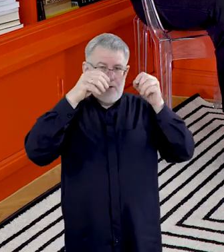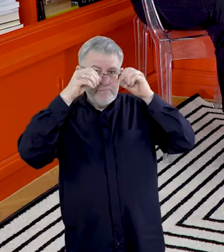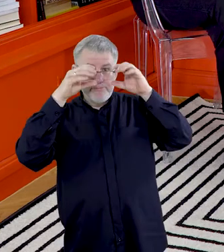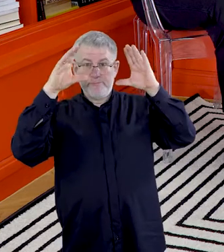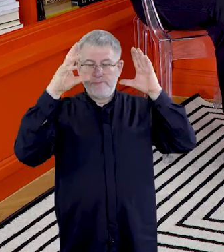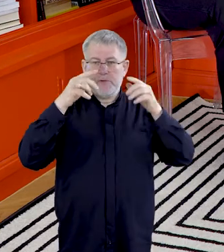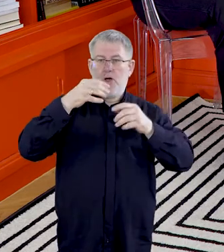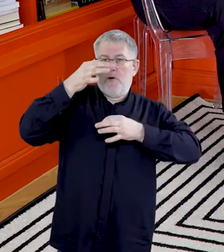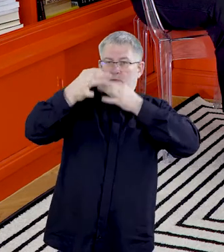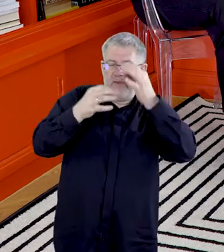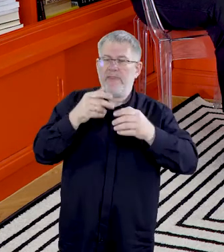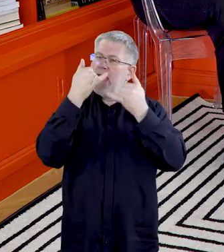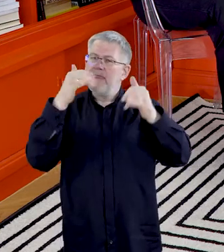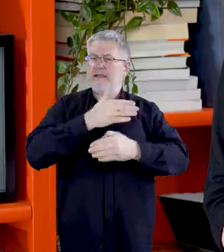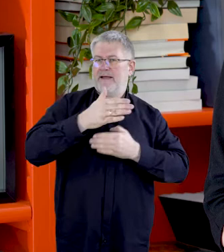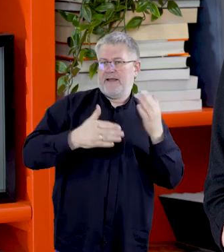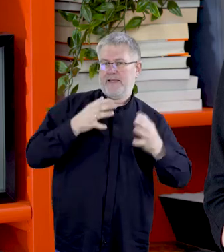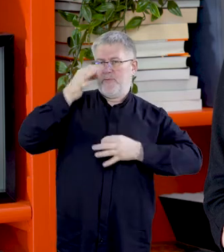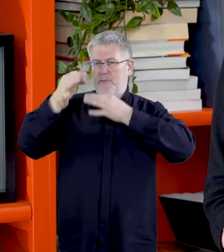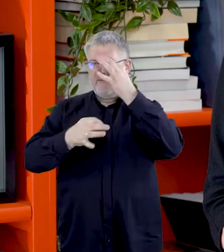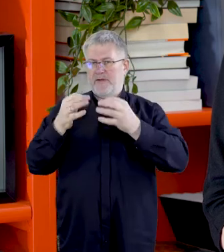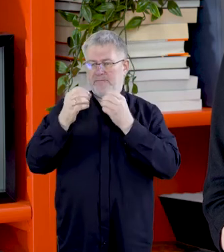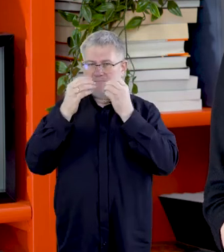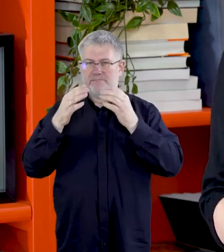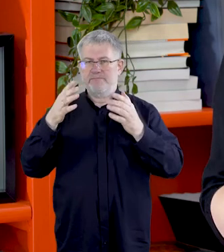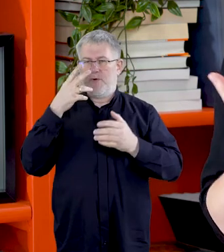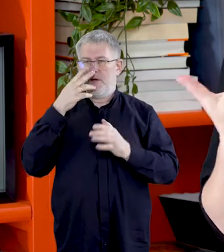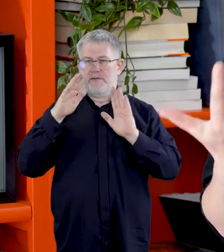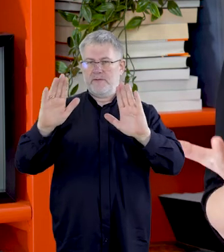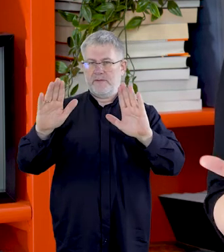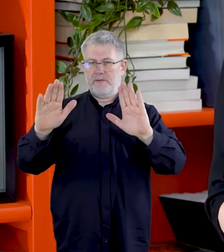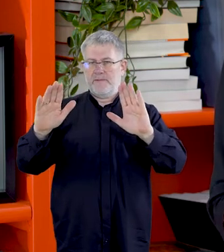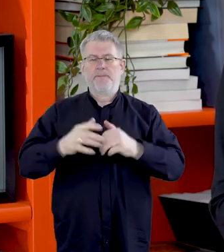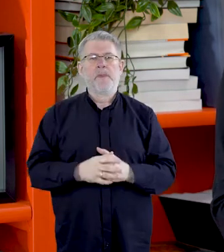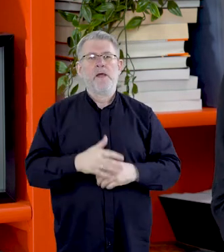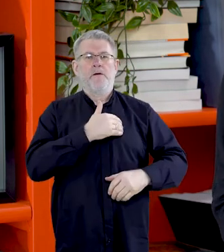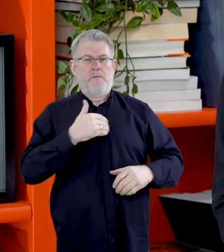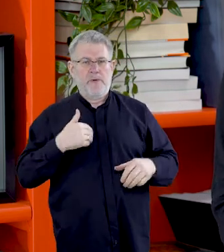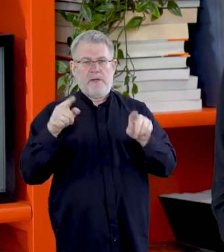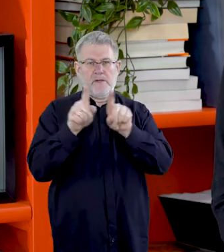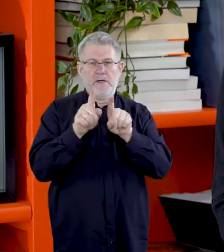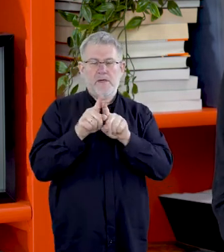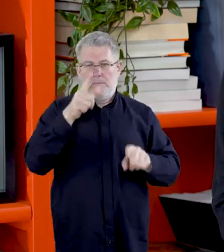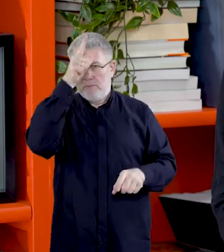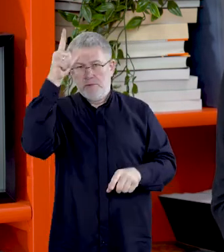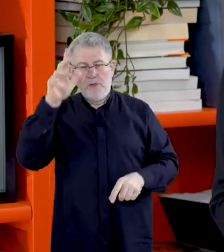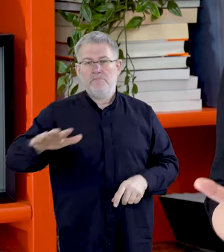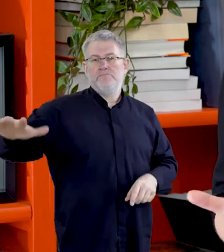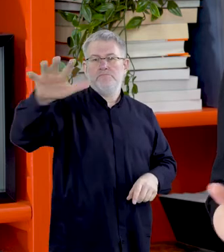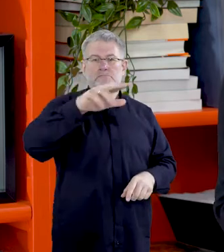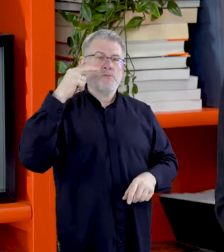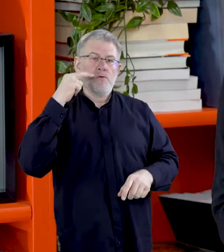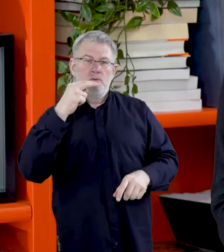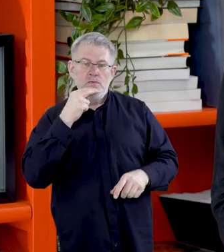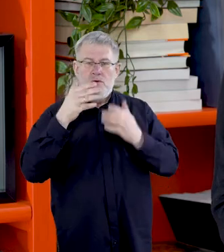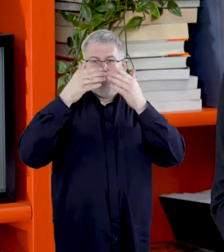ten inny kraj. No to znaczy mi też społeczność otworzyła oczy, bo ja również